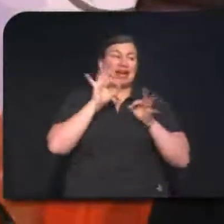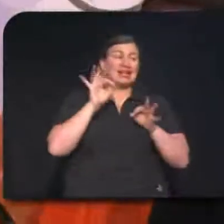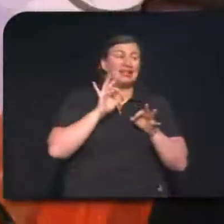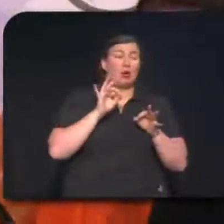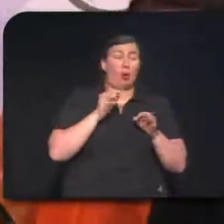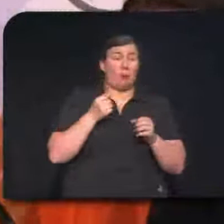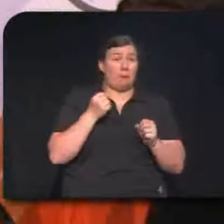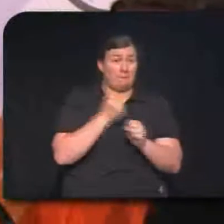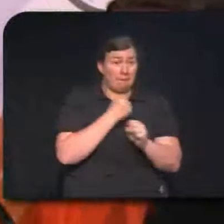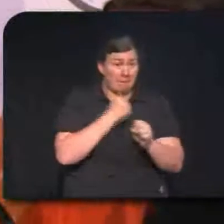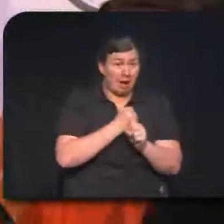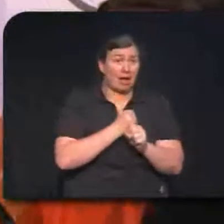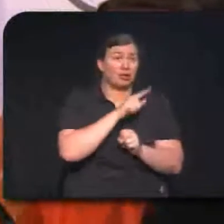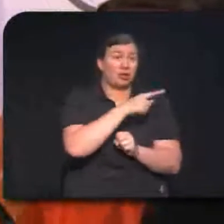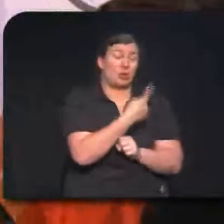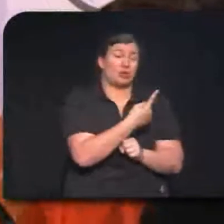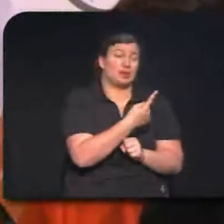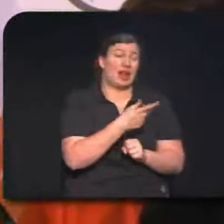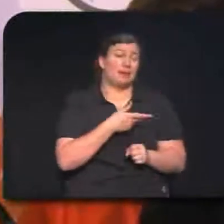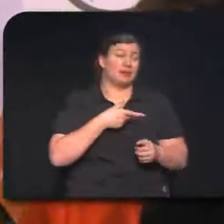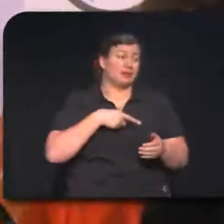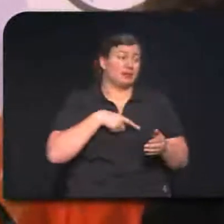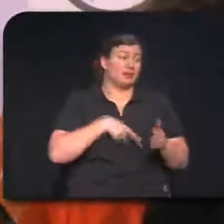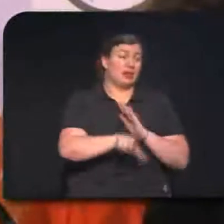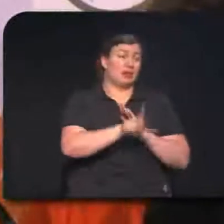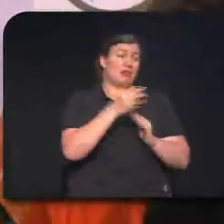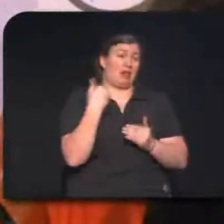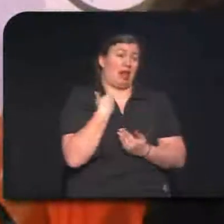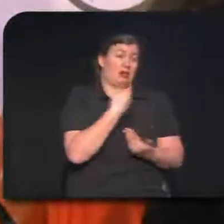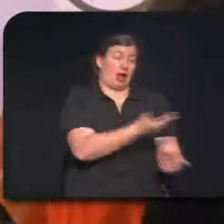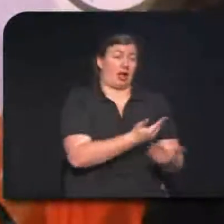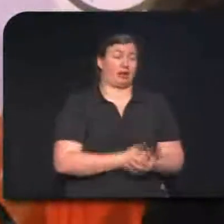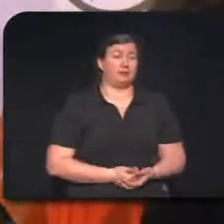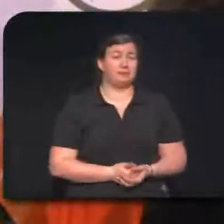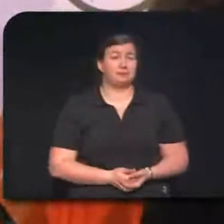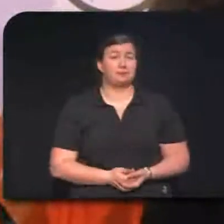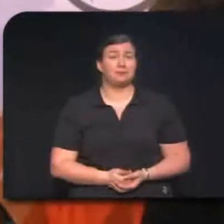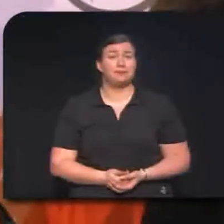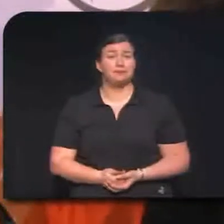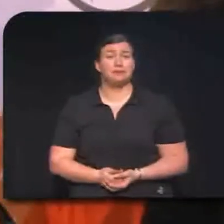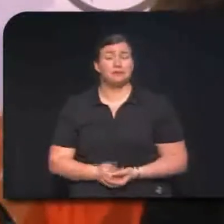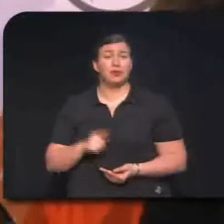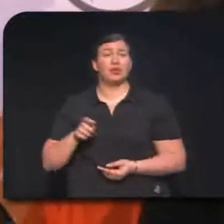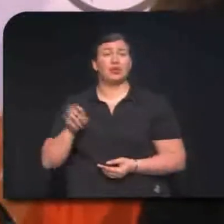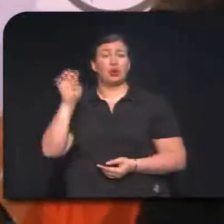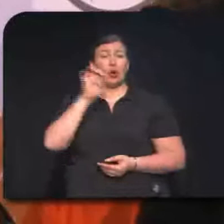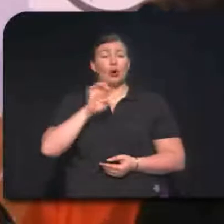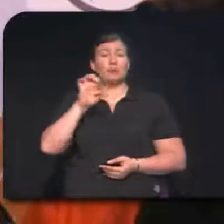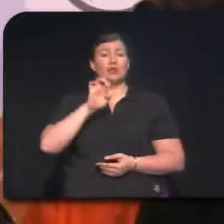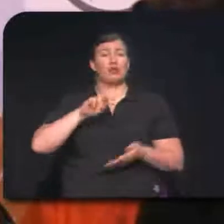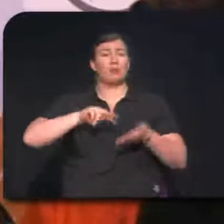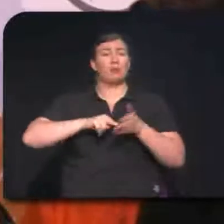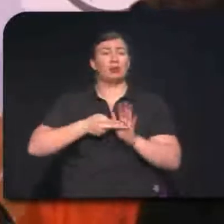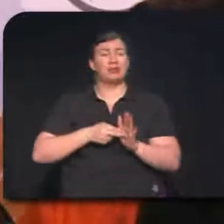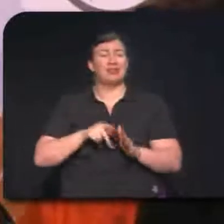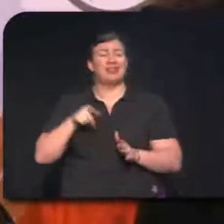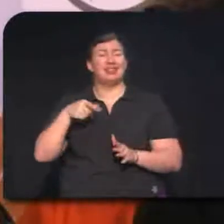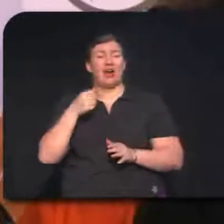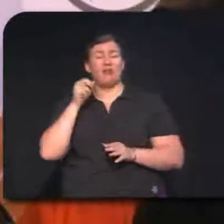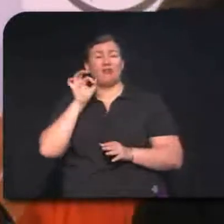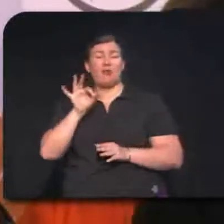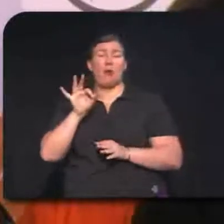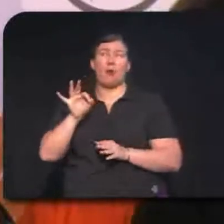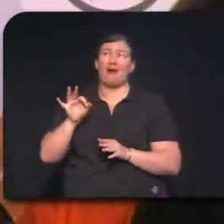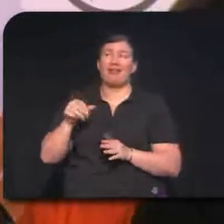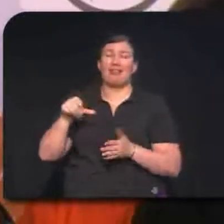wie als demokratisch nicht legitimiert ab europäische Energiepolitik wir sind für dezentral wir sind